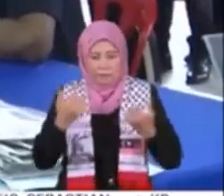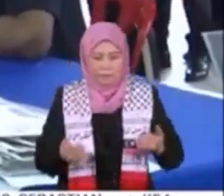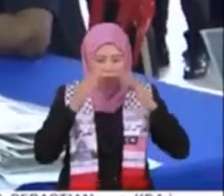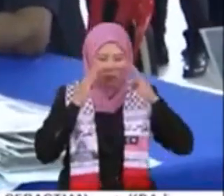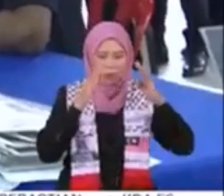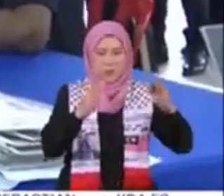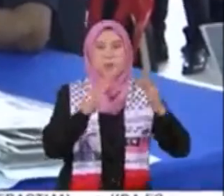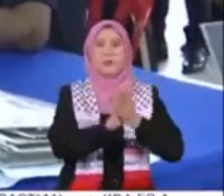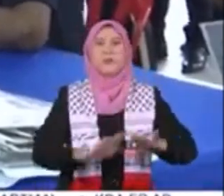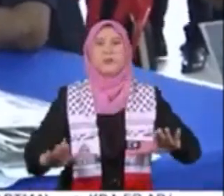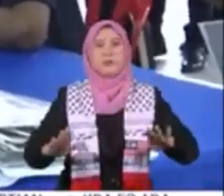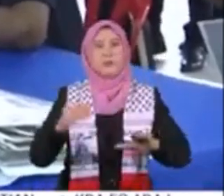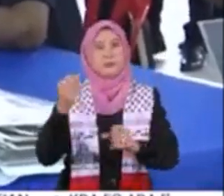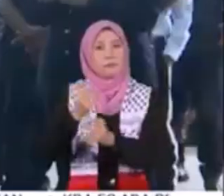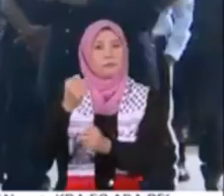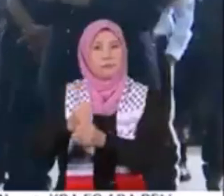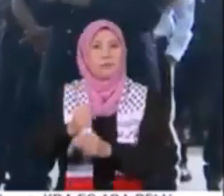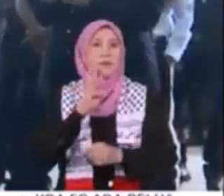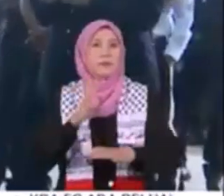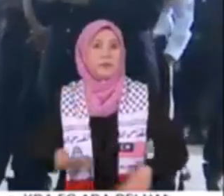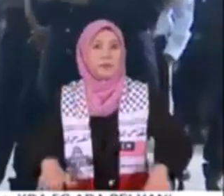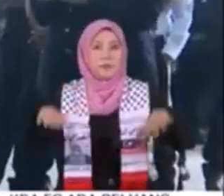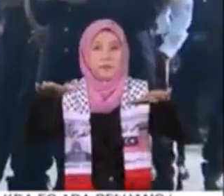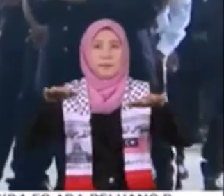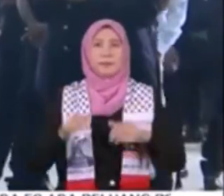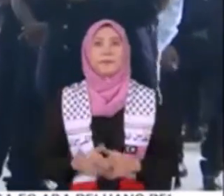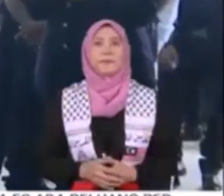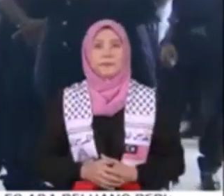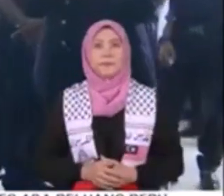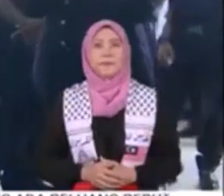operasi menyelamat dan bertugas pada musim